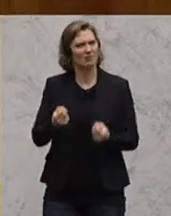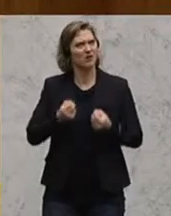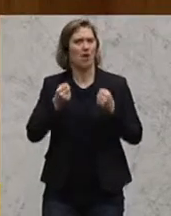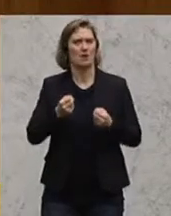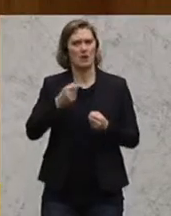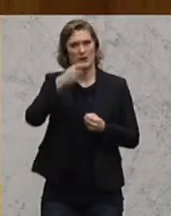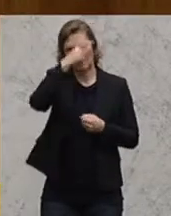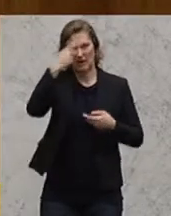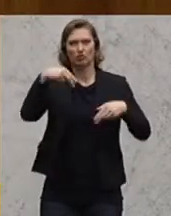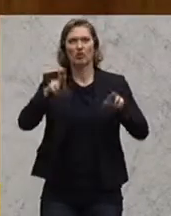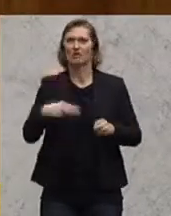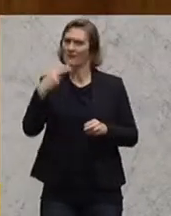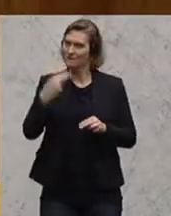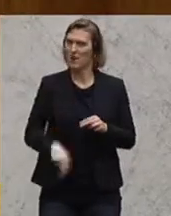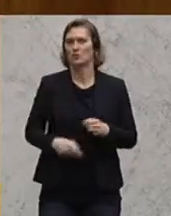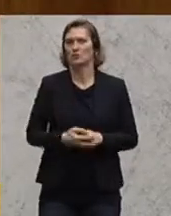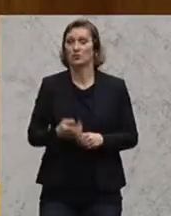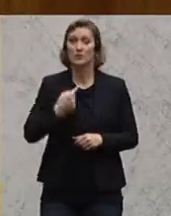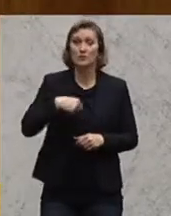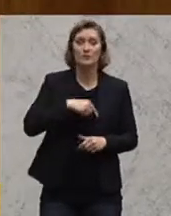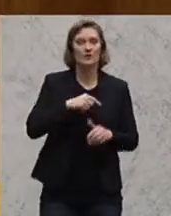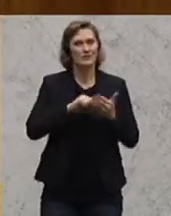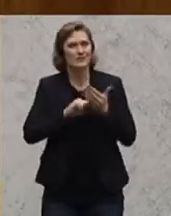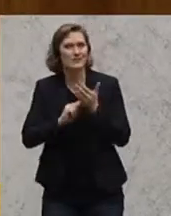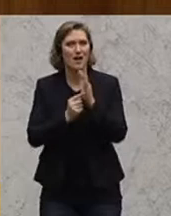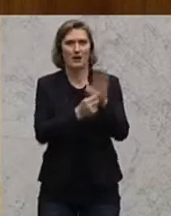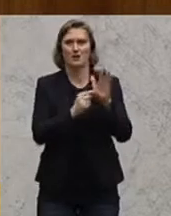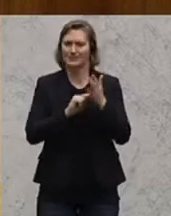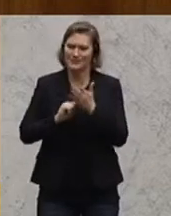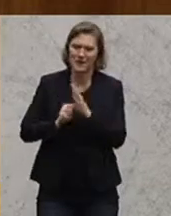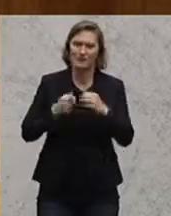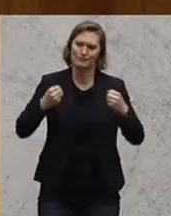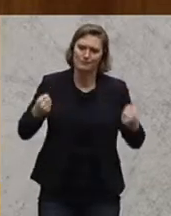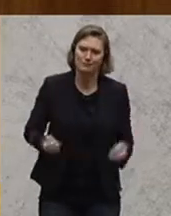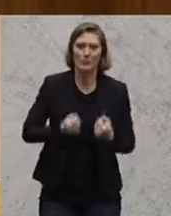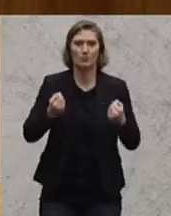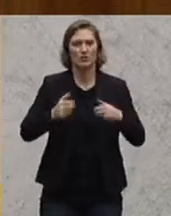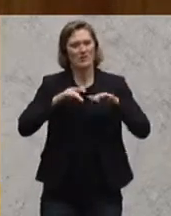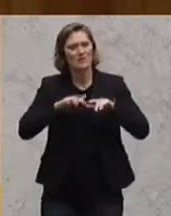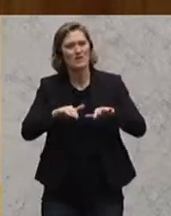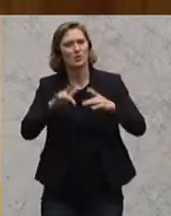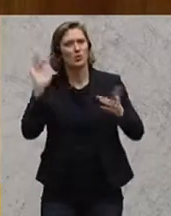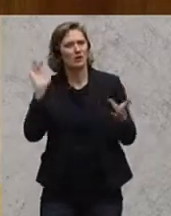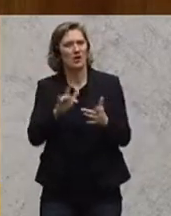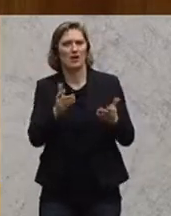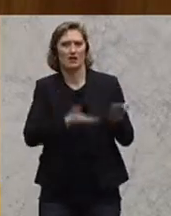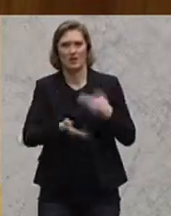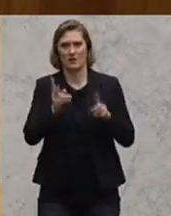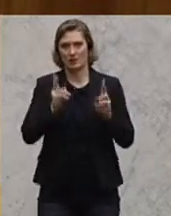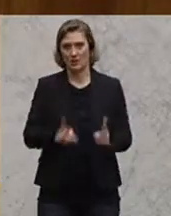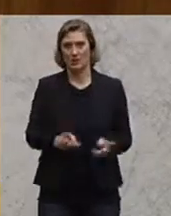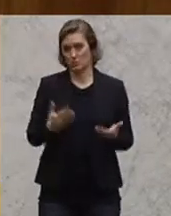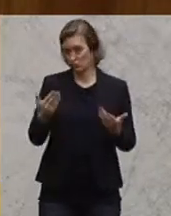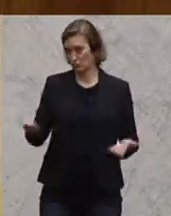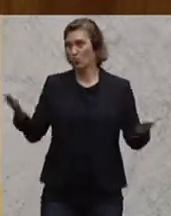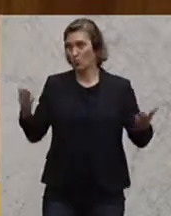eine Menschenrechtsverletzung. Das müssen wir immer wieder aufzeigen und uns dafür einsetzen, dass wirksame Schritte dagegen gelingen. Und in